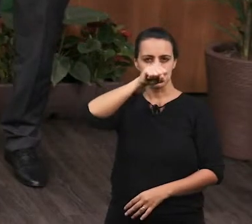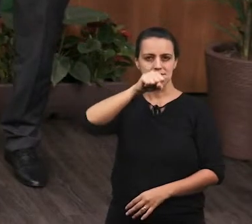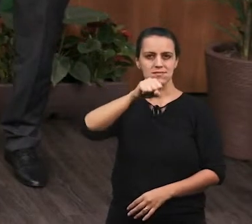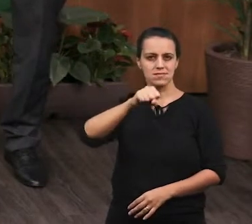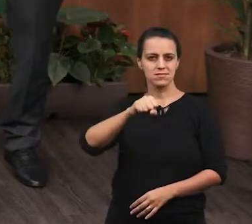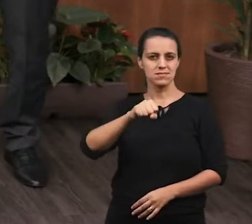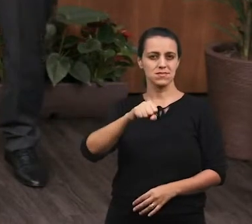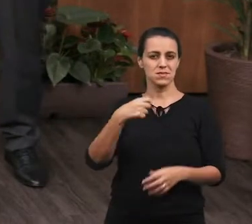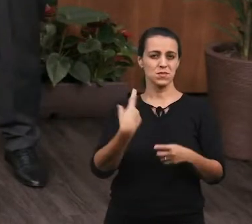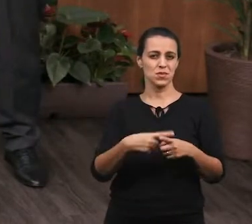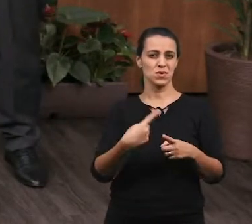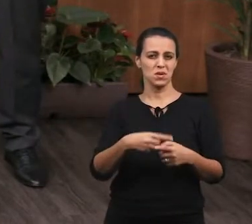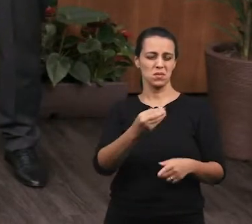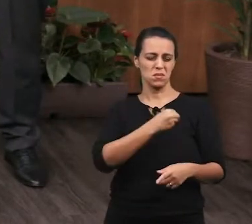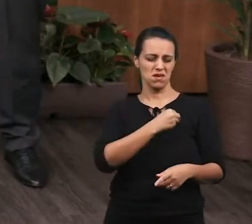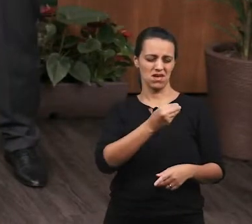И